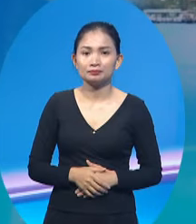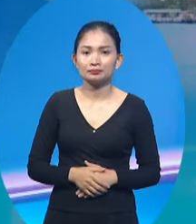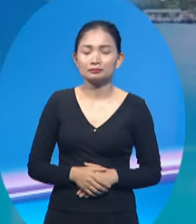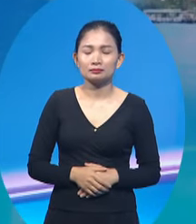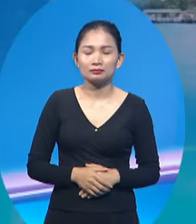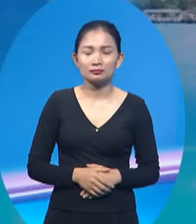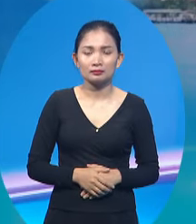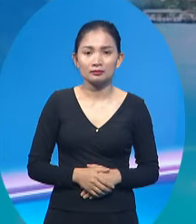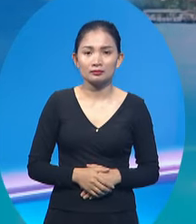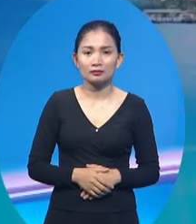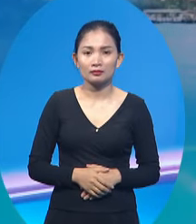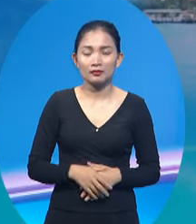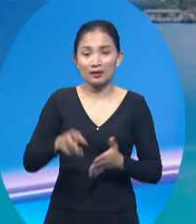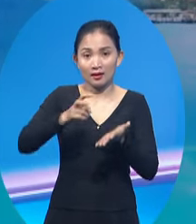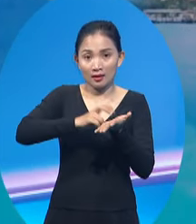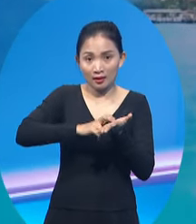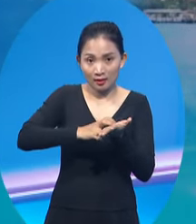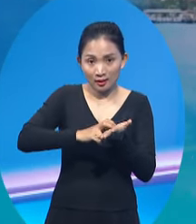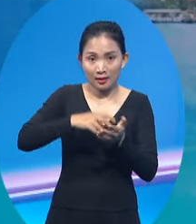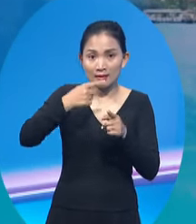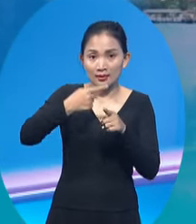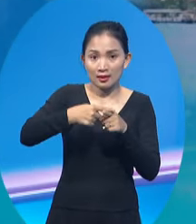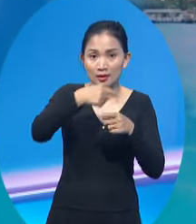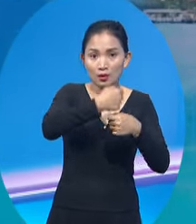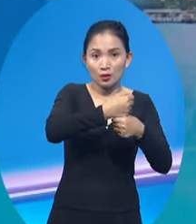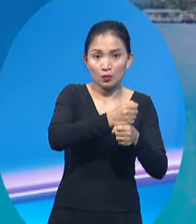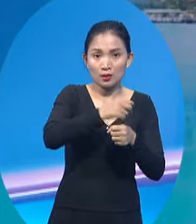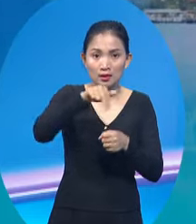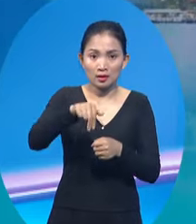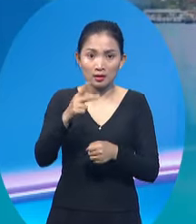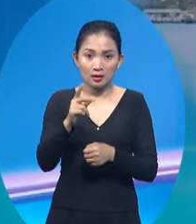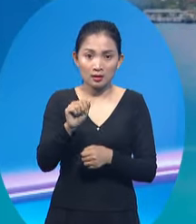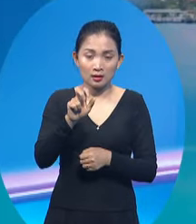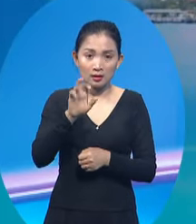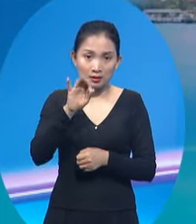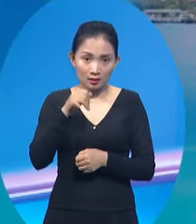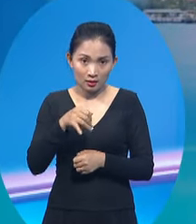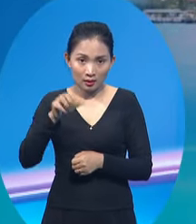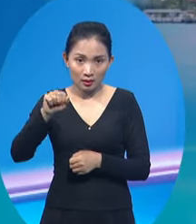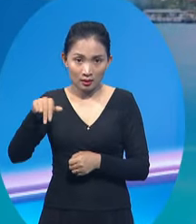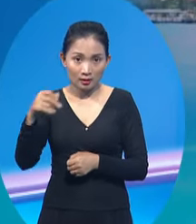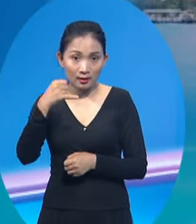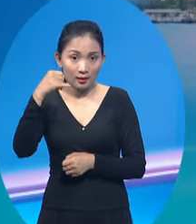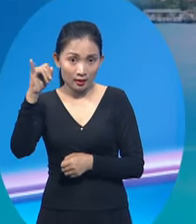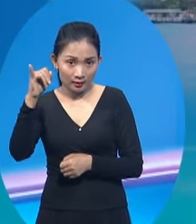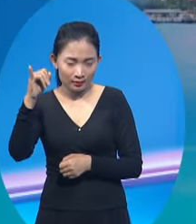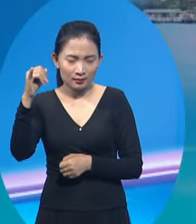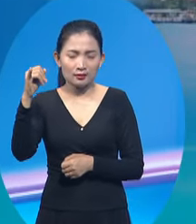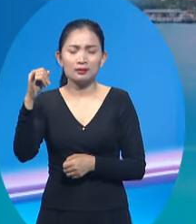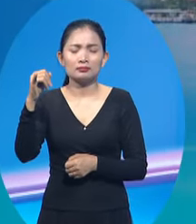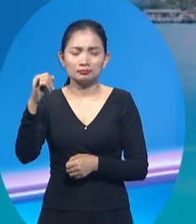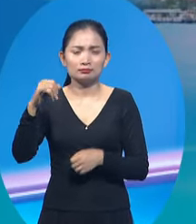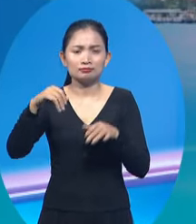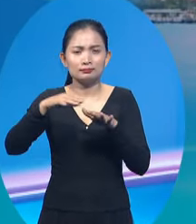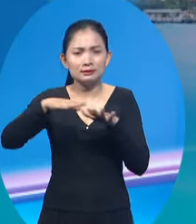Nhà văn Nguyễn Nhật Ánh luôn có một niềm lưu luyến đặc biệt với mùa hè, vì trong ký ức của nhà văn đã là học trò thì không thể không gắn với những